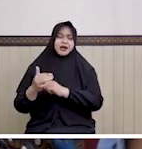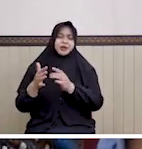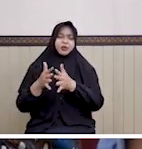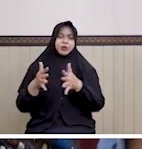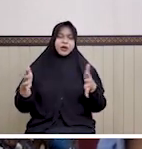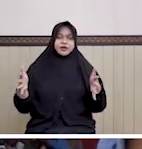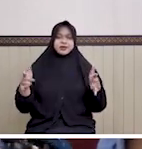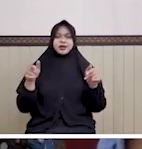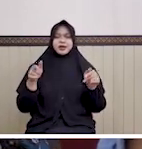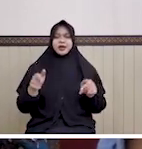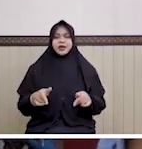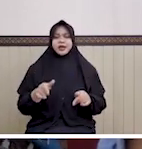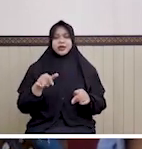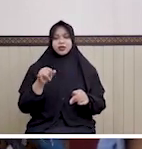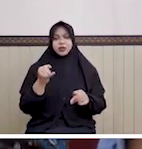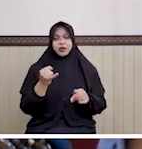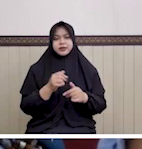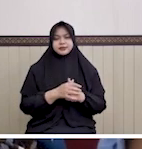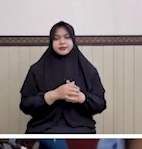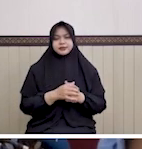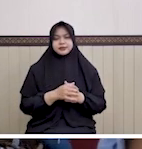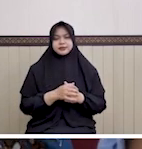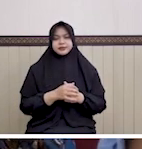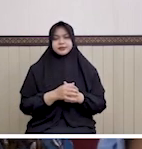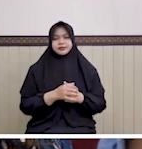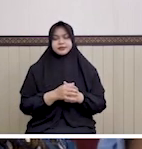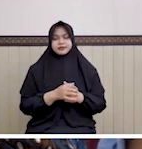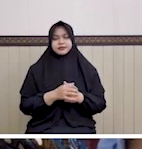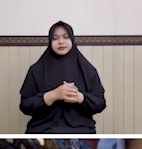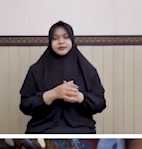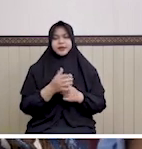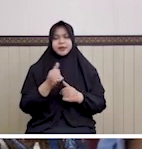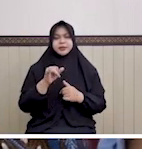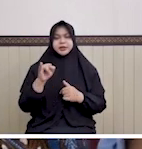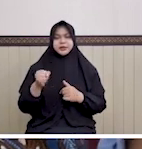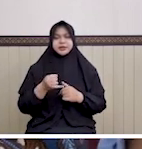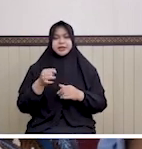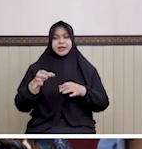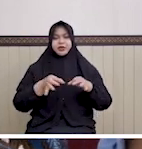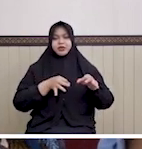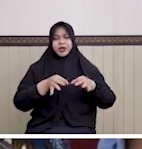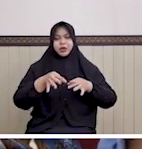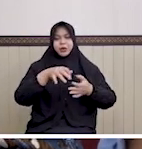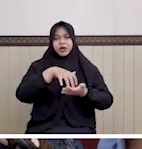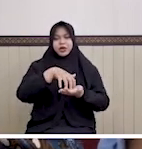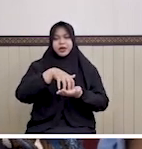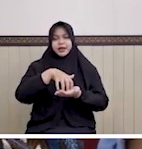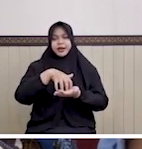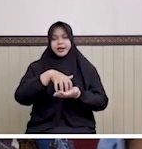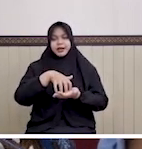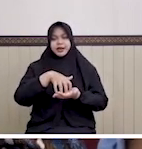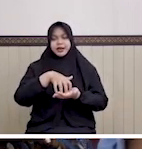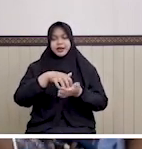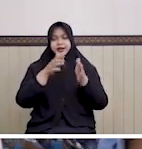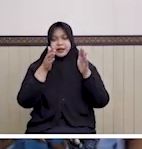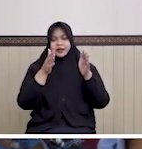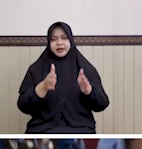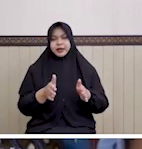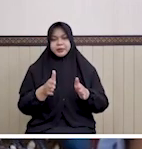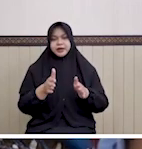dan ini juga bisa ah bisa menjadi faktor kerentanan terhadap